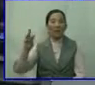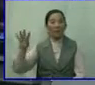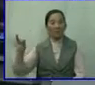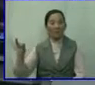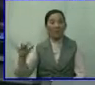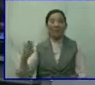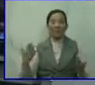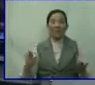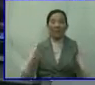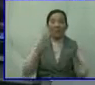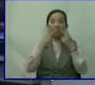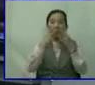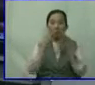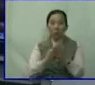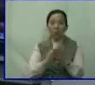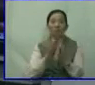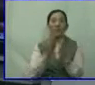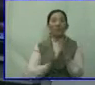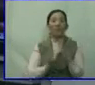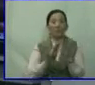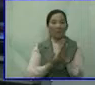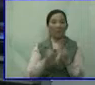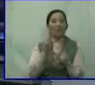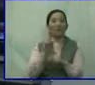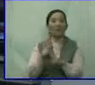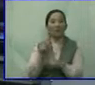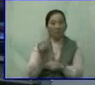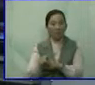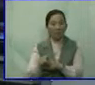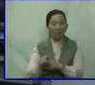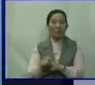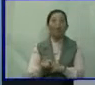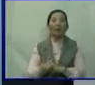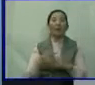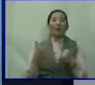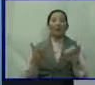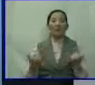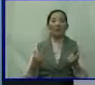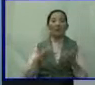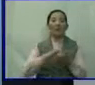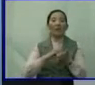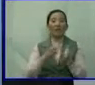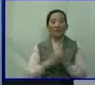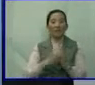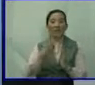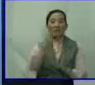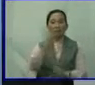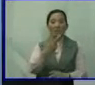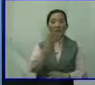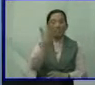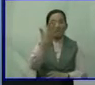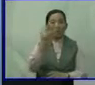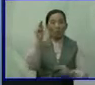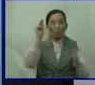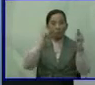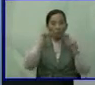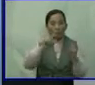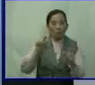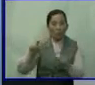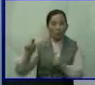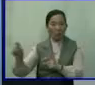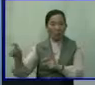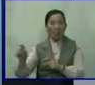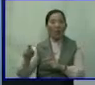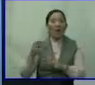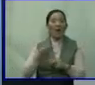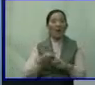Давайте рассмотрим пример на задачу с диаграммами. В классе 25 учеников